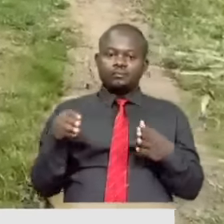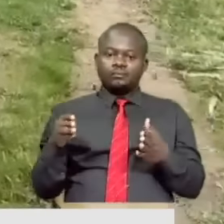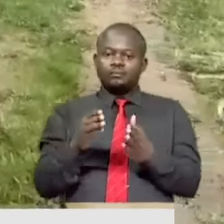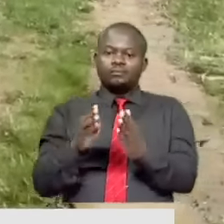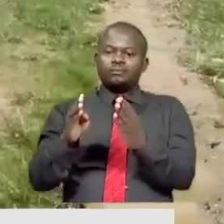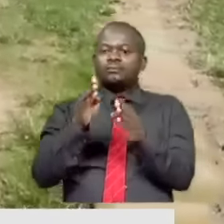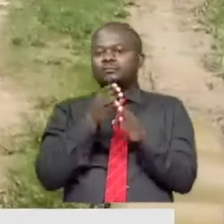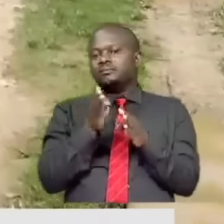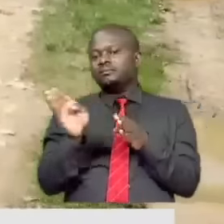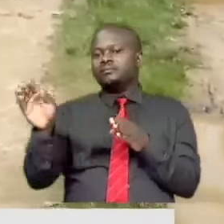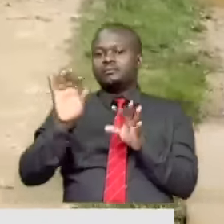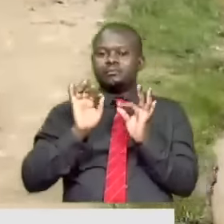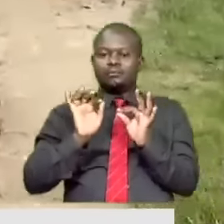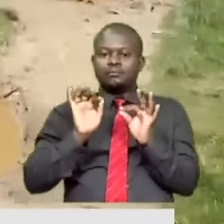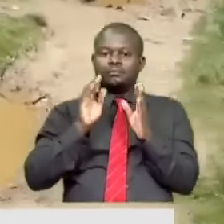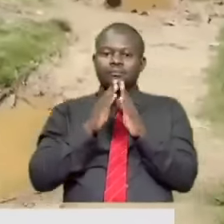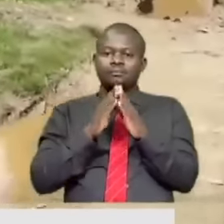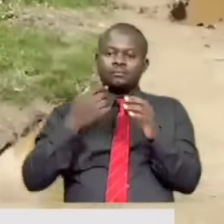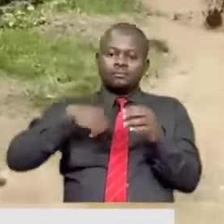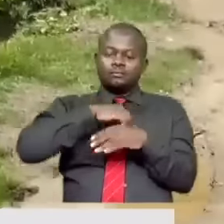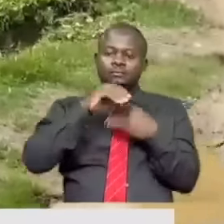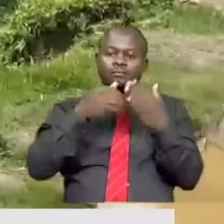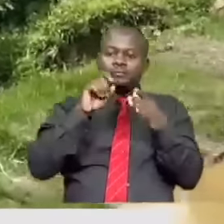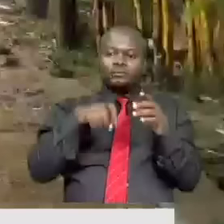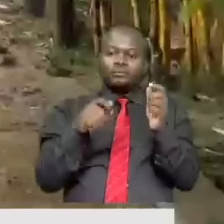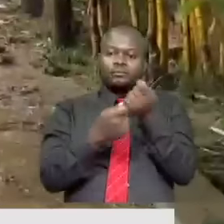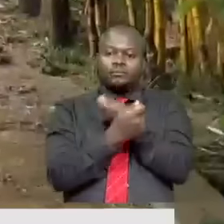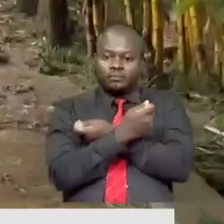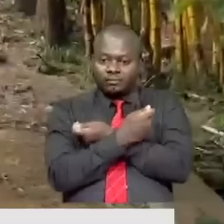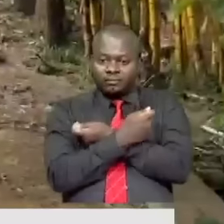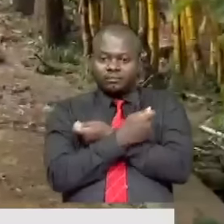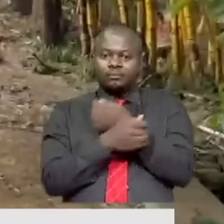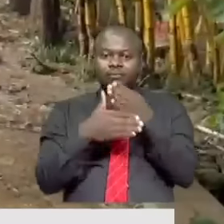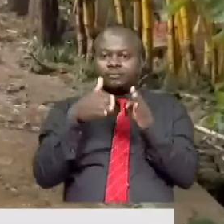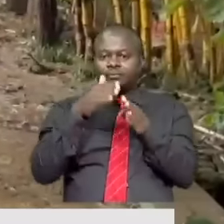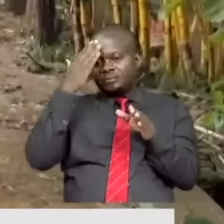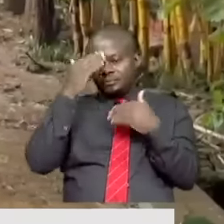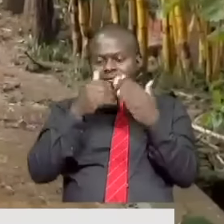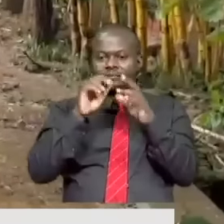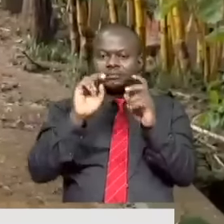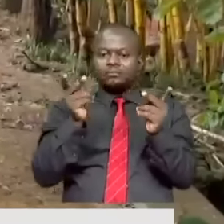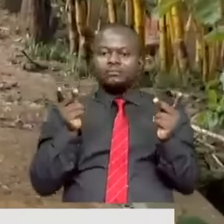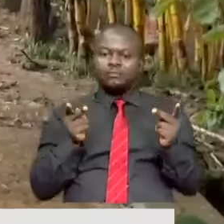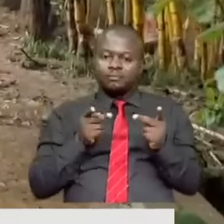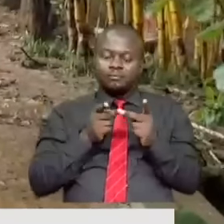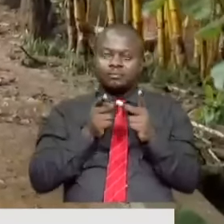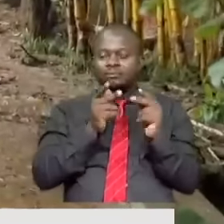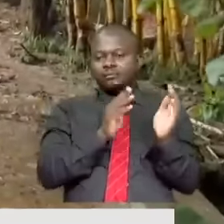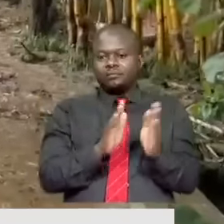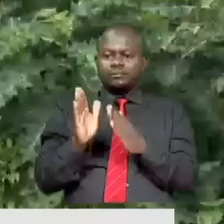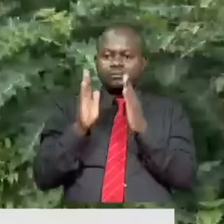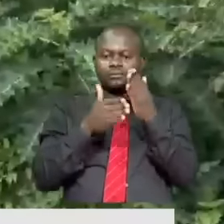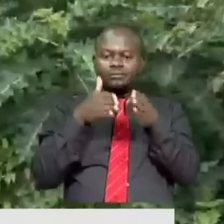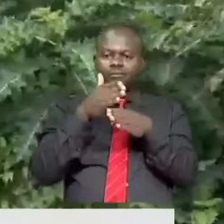ijya mu makaritsiye itunganye umujyi wacu uracyakeneye nanone kuvugurura imyubakire kubera ko hari naho ibishushanyo mbonera rimwe na rimwe